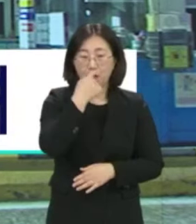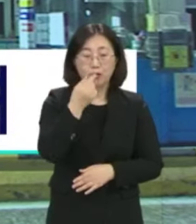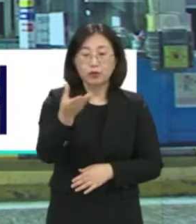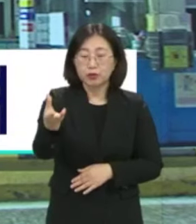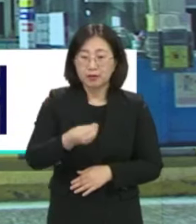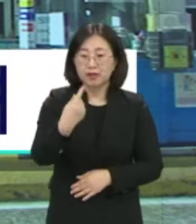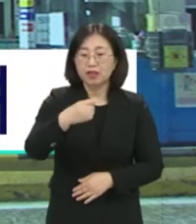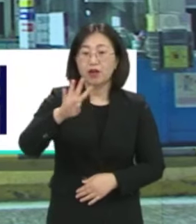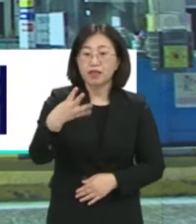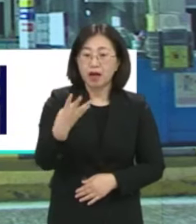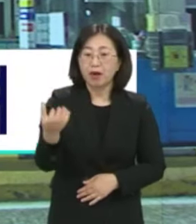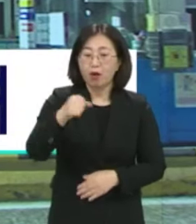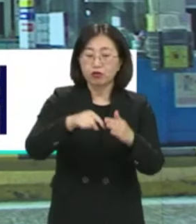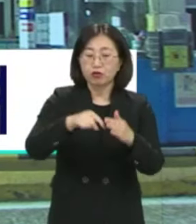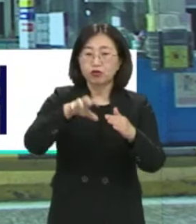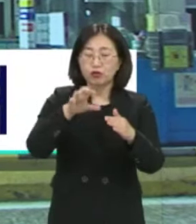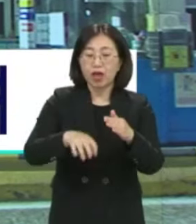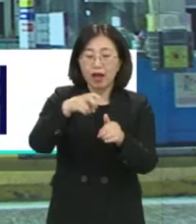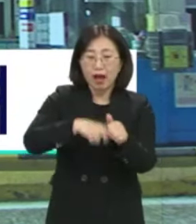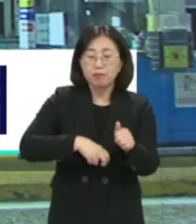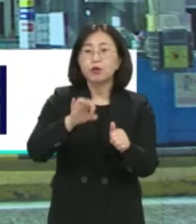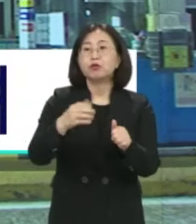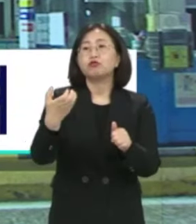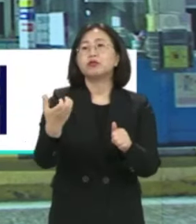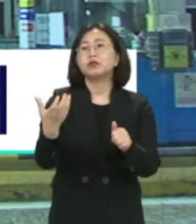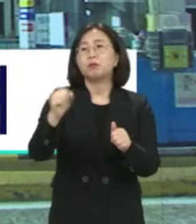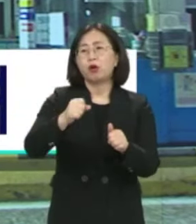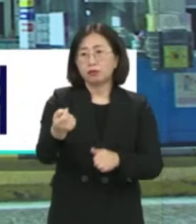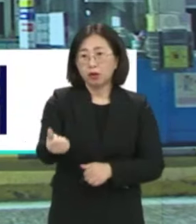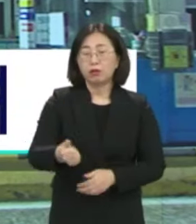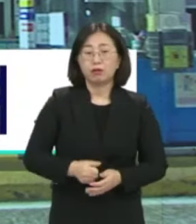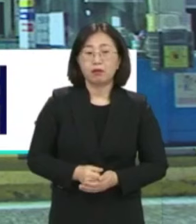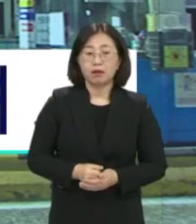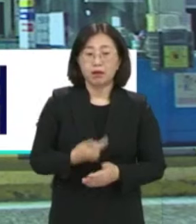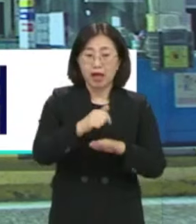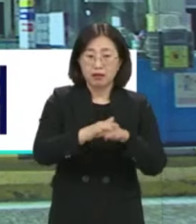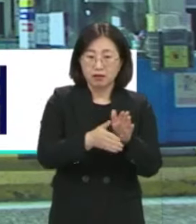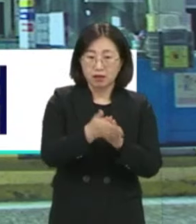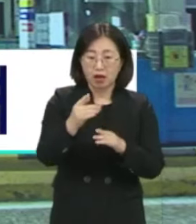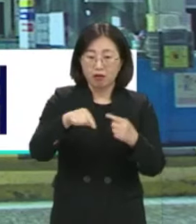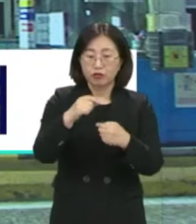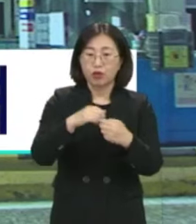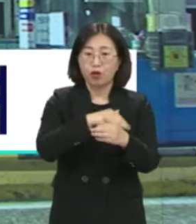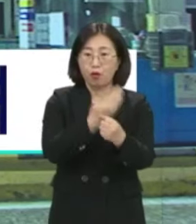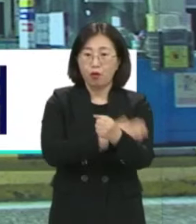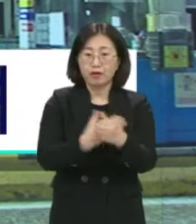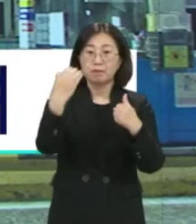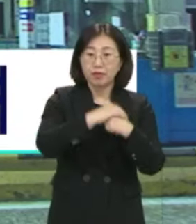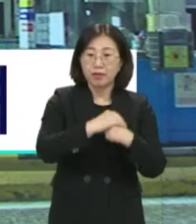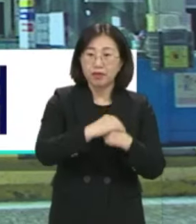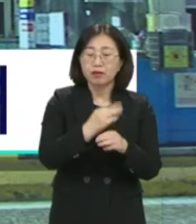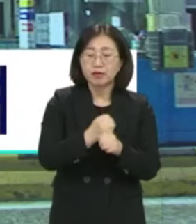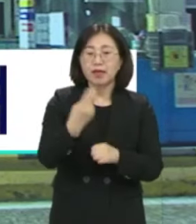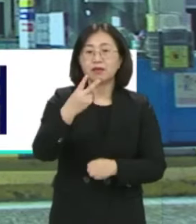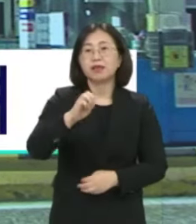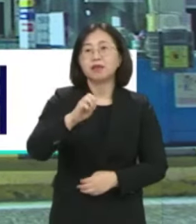가운데 고작 90억 원만 갚았고 때문입 인데요 대전시가 운영을 넘겨받는 2032년까지